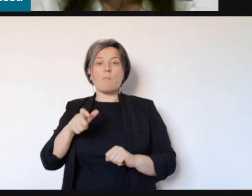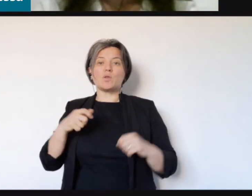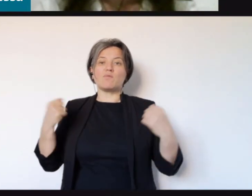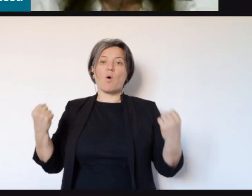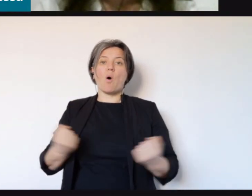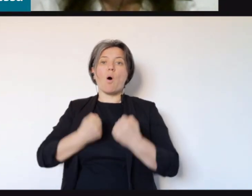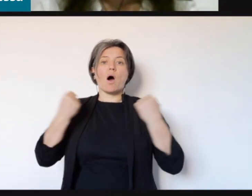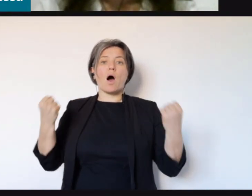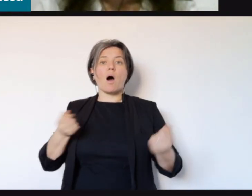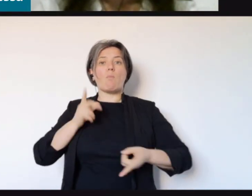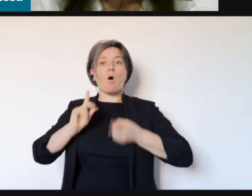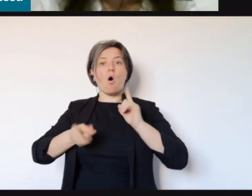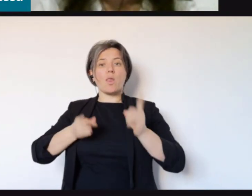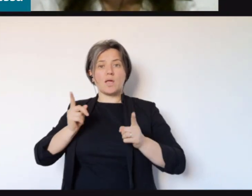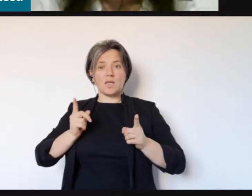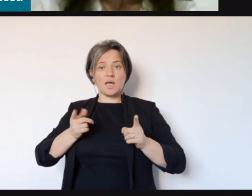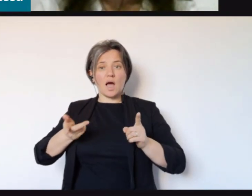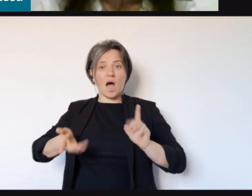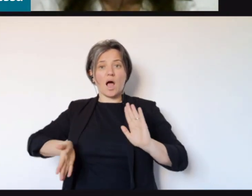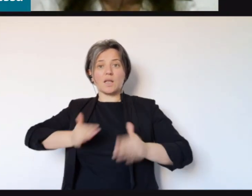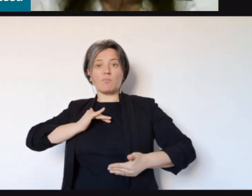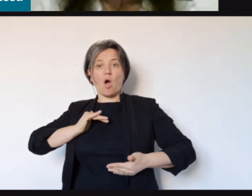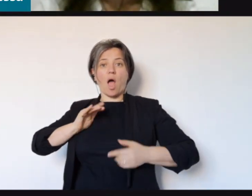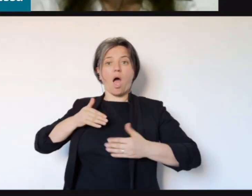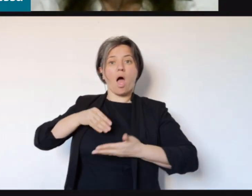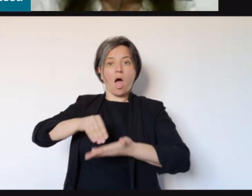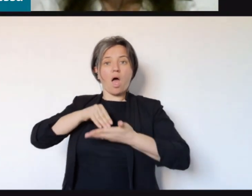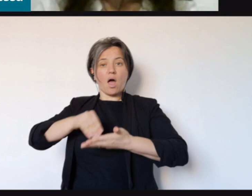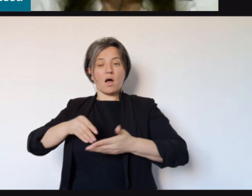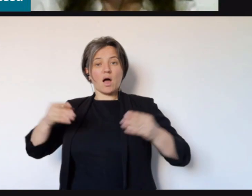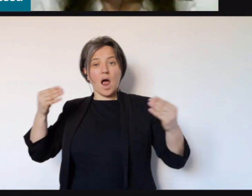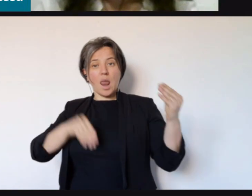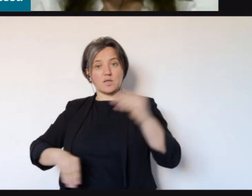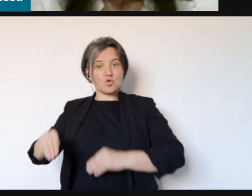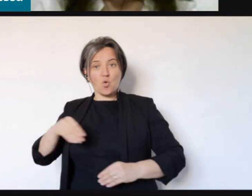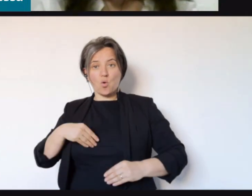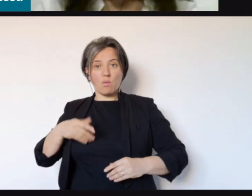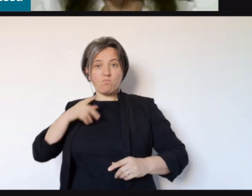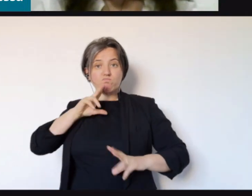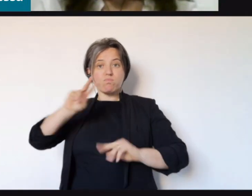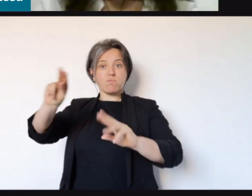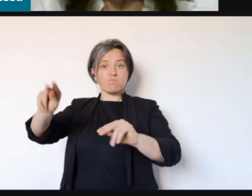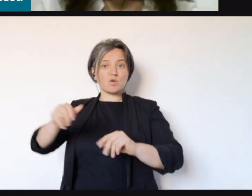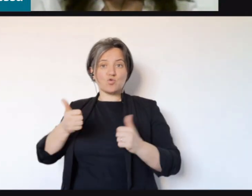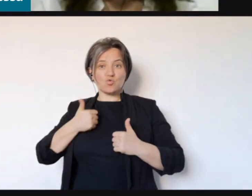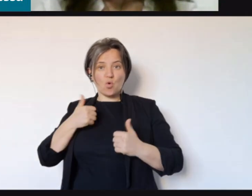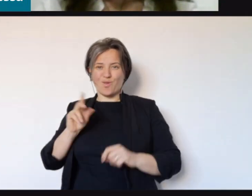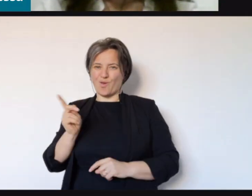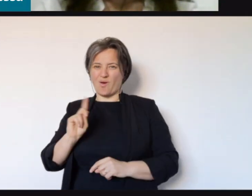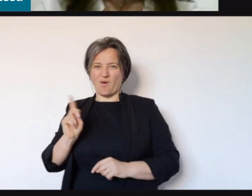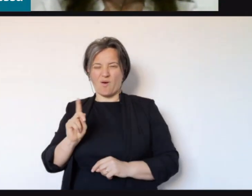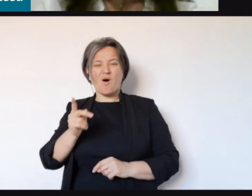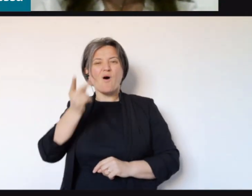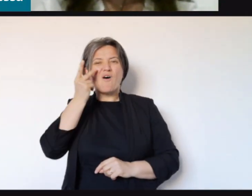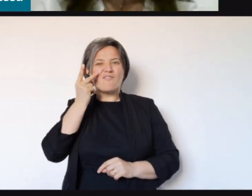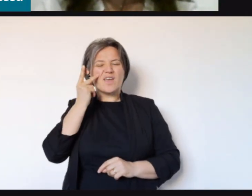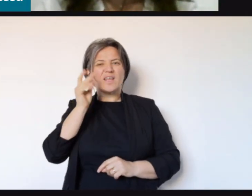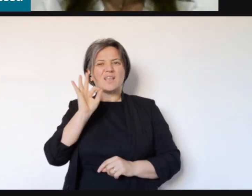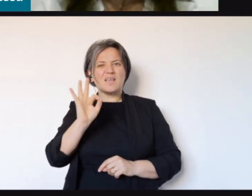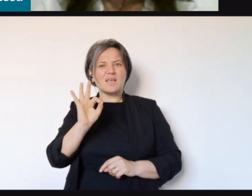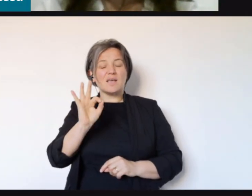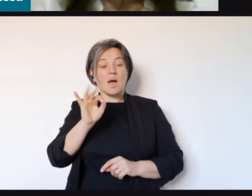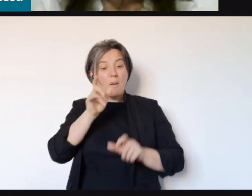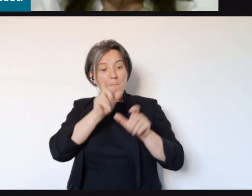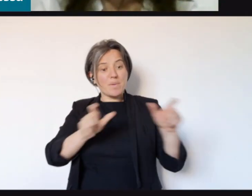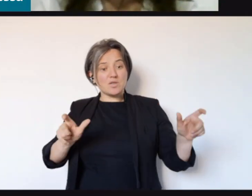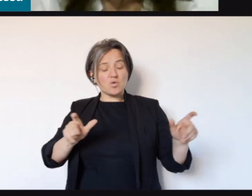l'azione politica non è fatta solo di campagna elettorale. Se voi vedete, durante il lockdown, le persone